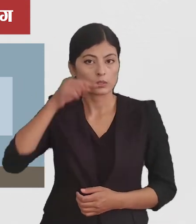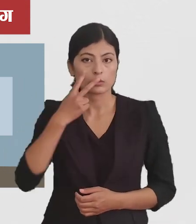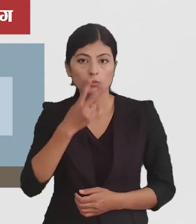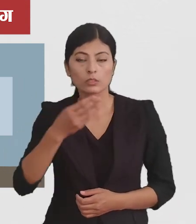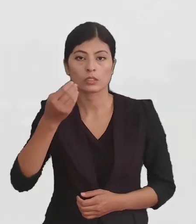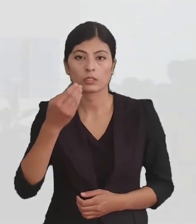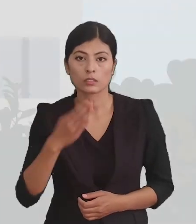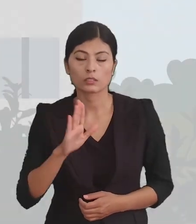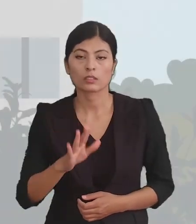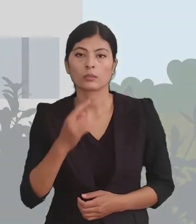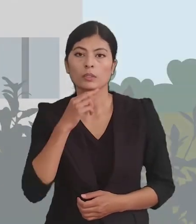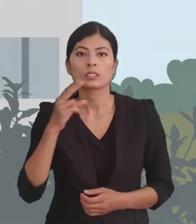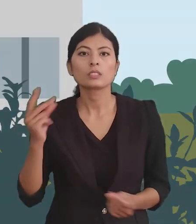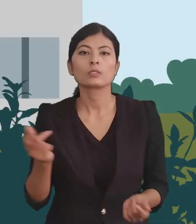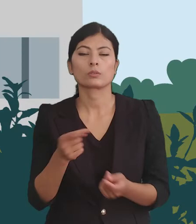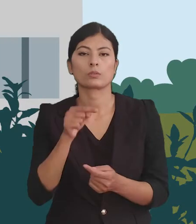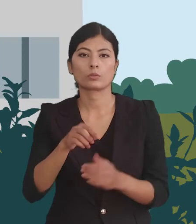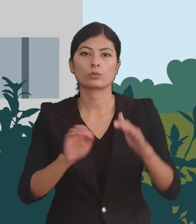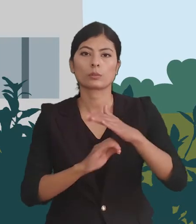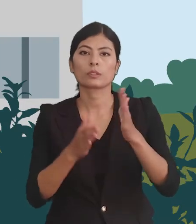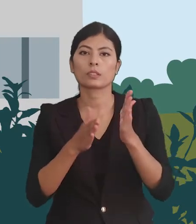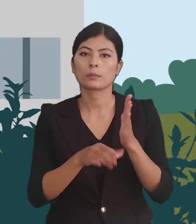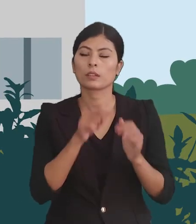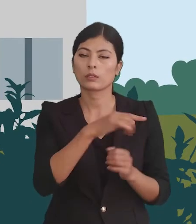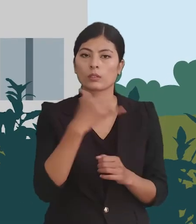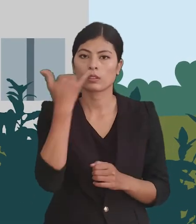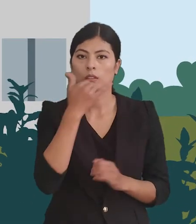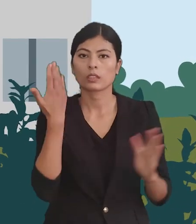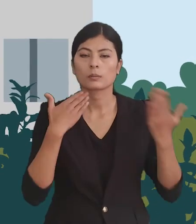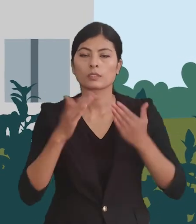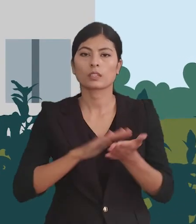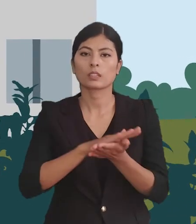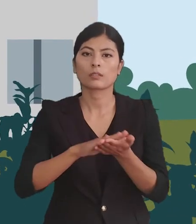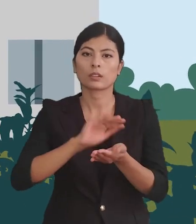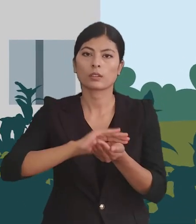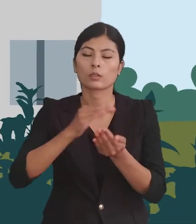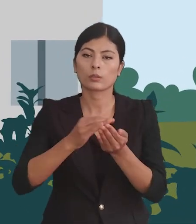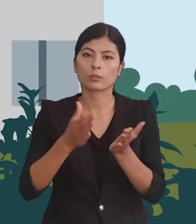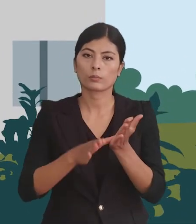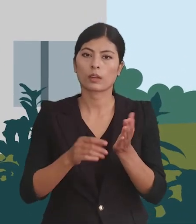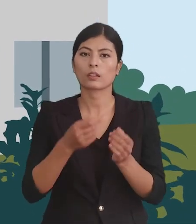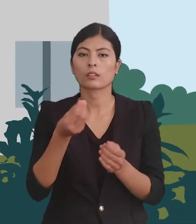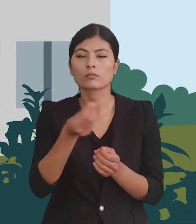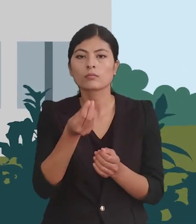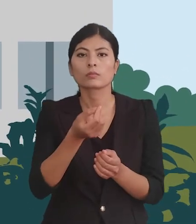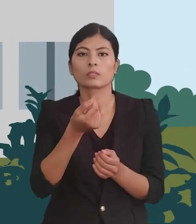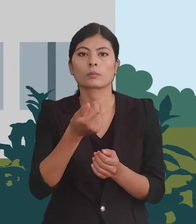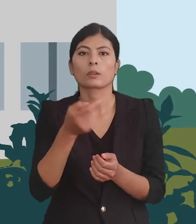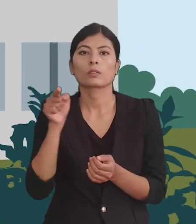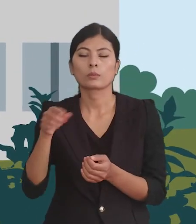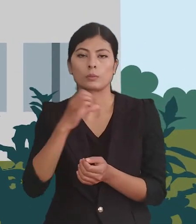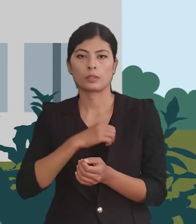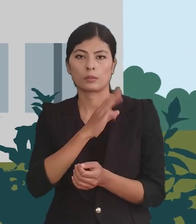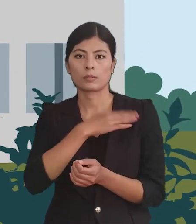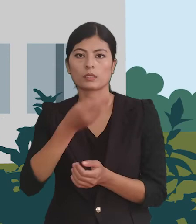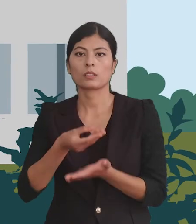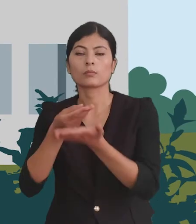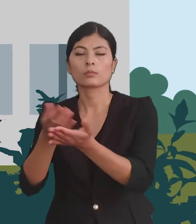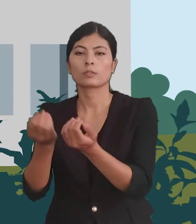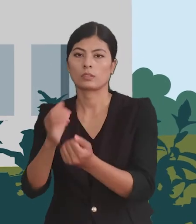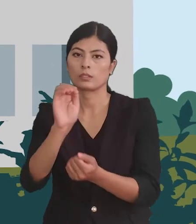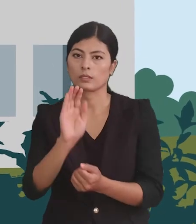देखल गेला पर तत्काल उद्धार आ राहत समिति लैंगिक हिंसा निवारण कोष से मुनासिब रकम संबंधी पीड़ित